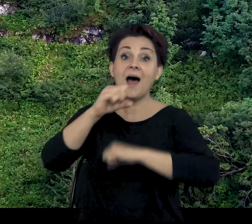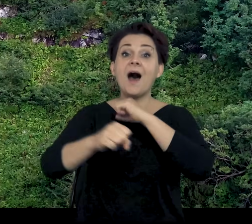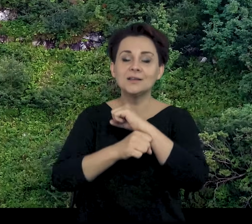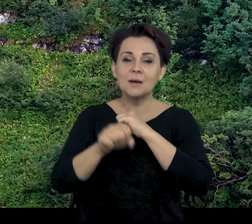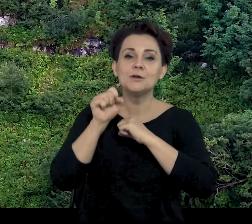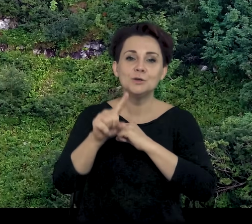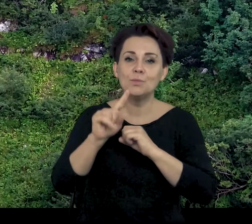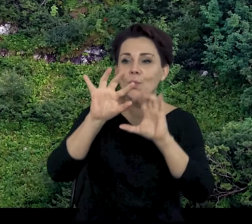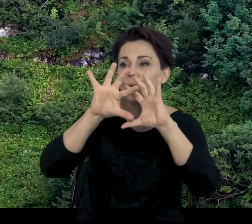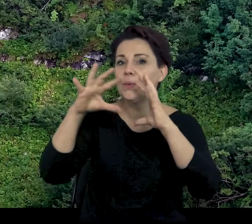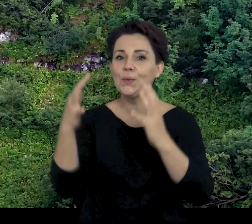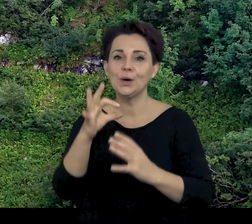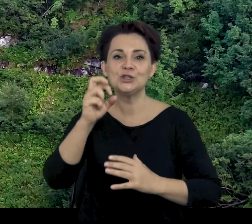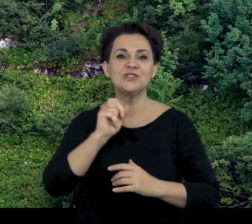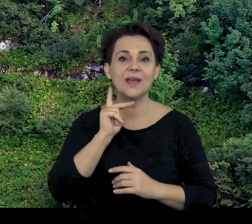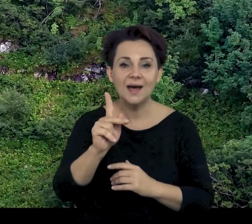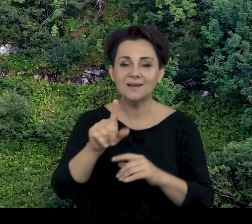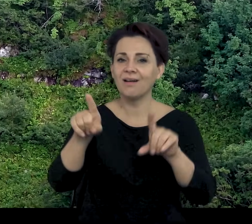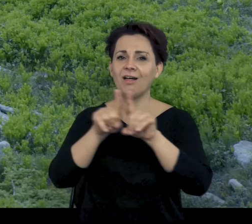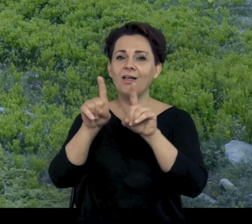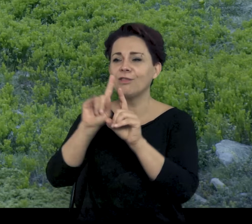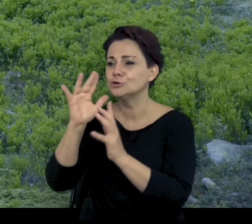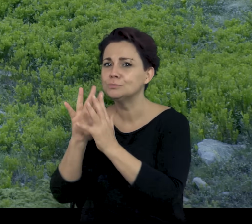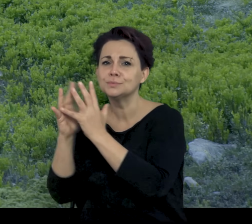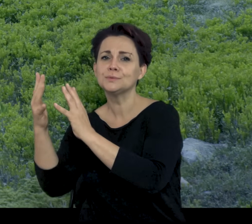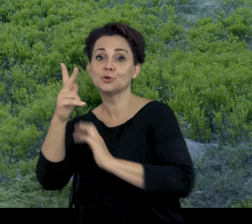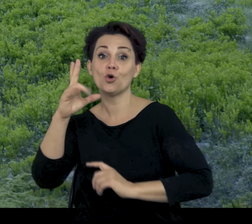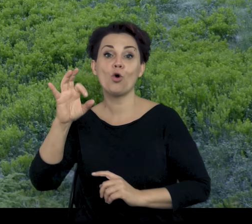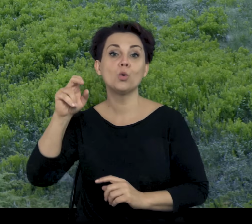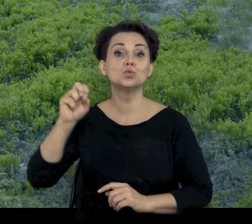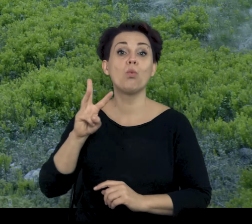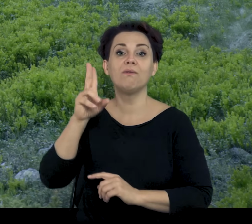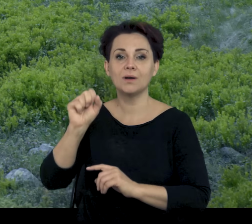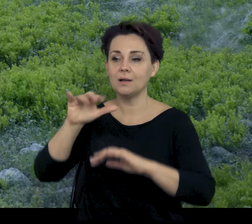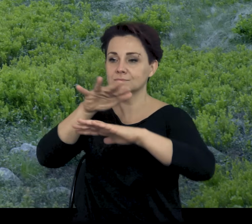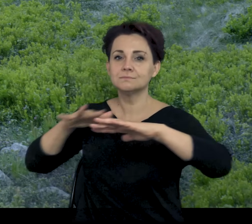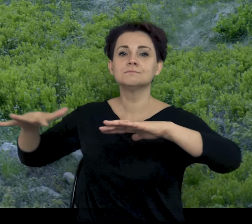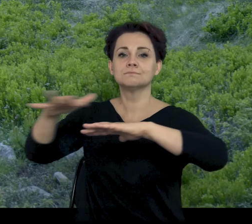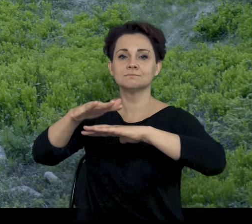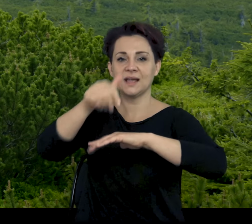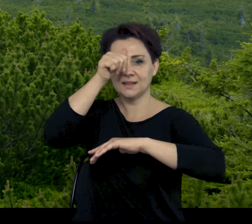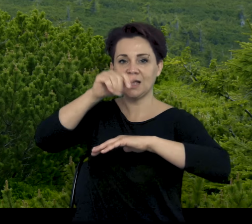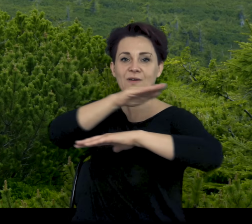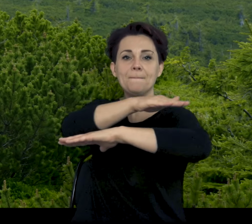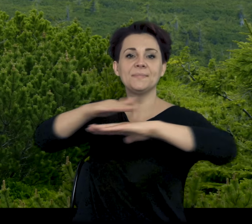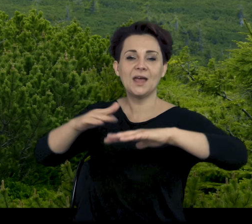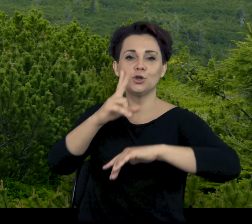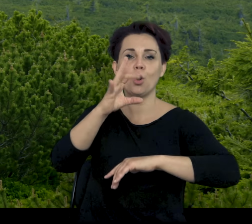Zastępują je kępy świerków oraz gęste zarośla kosówki, tworzące piętro